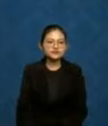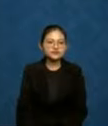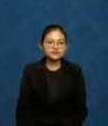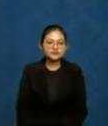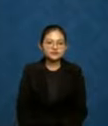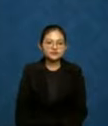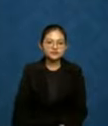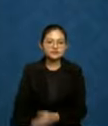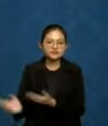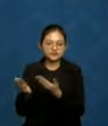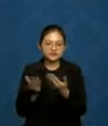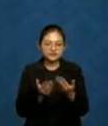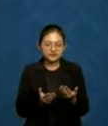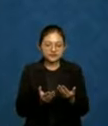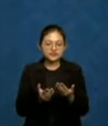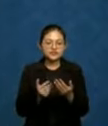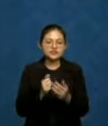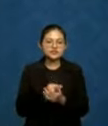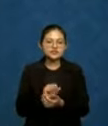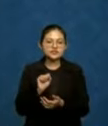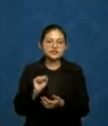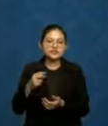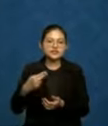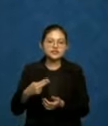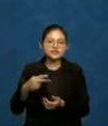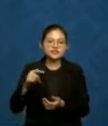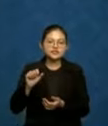สหัสวัตคุ้มคงครับ